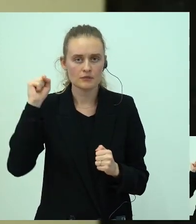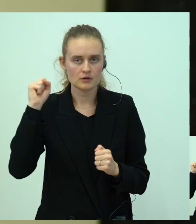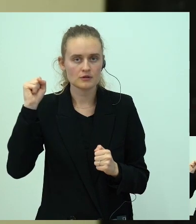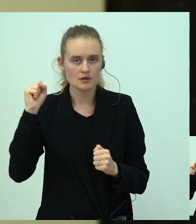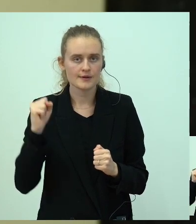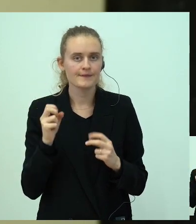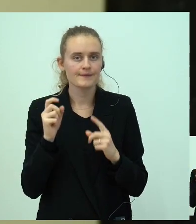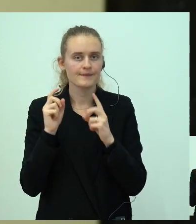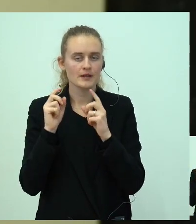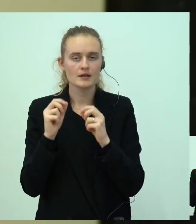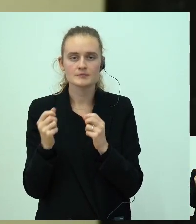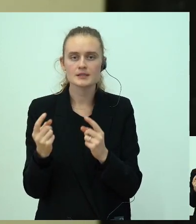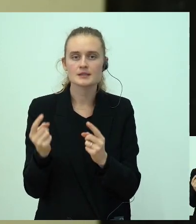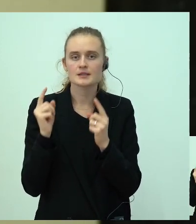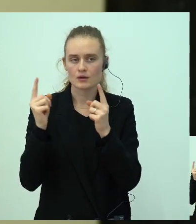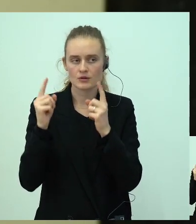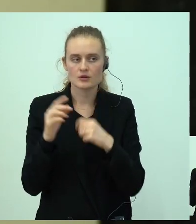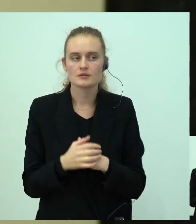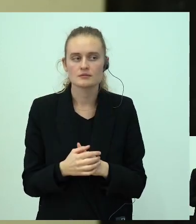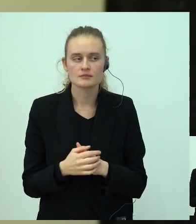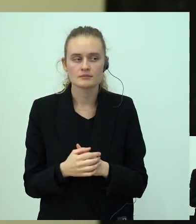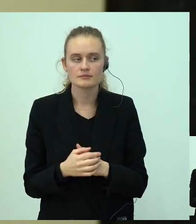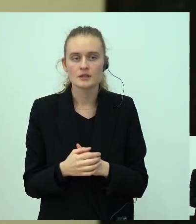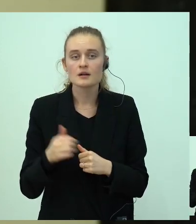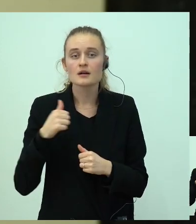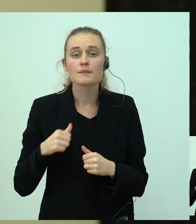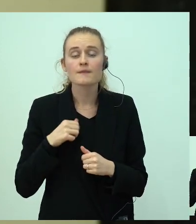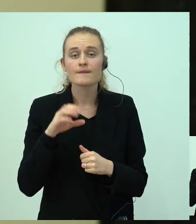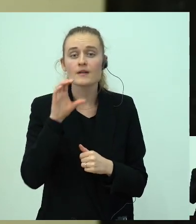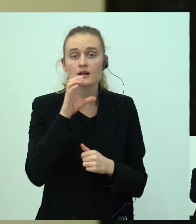pasaulį Ramiojo vandenyno regione.